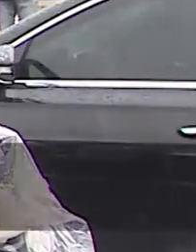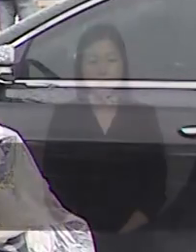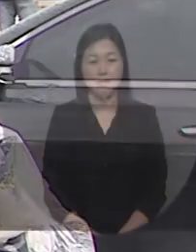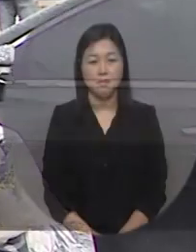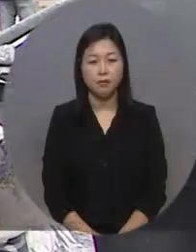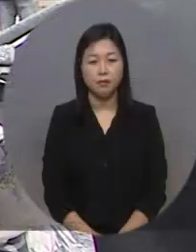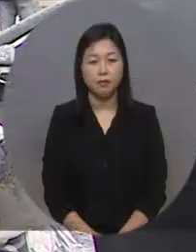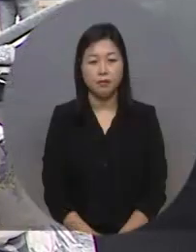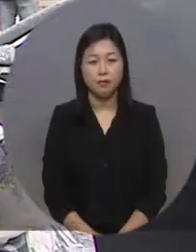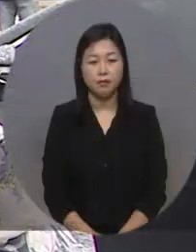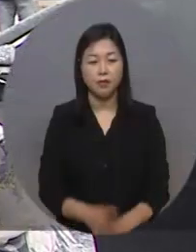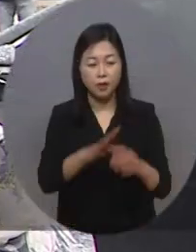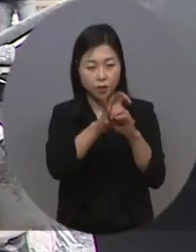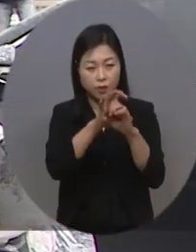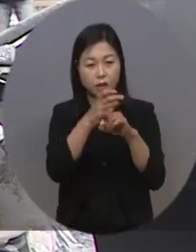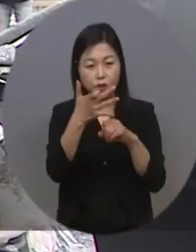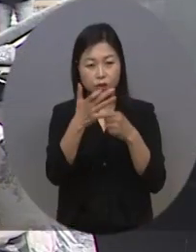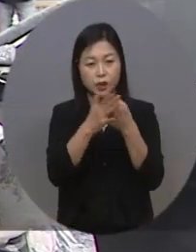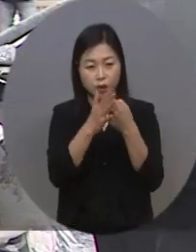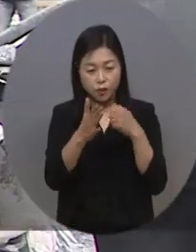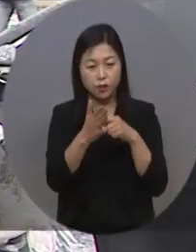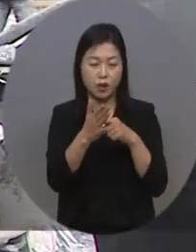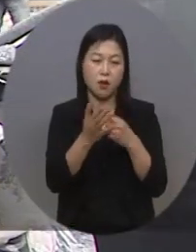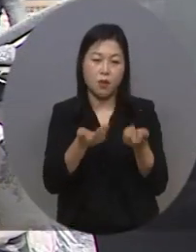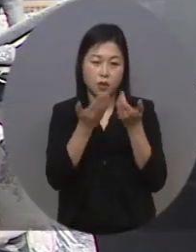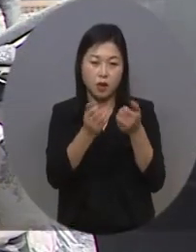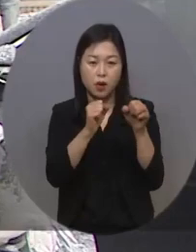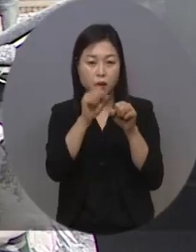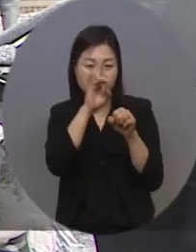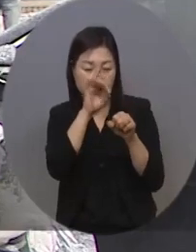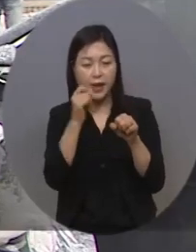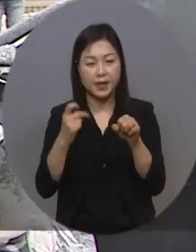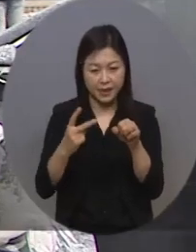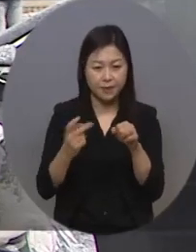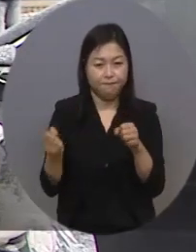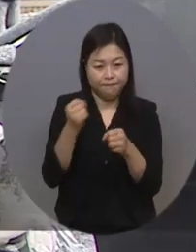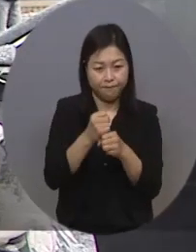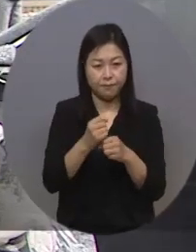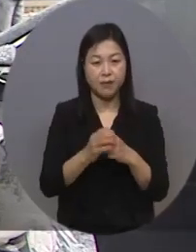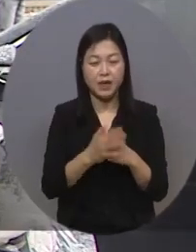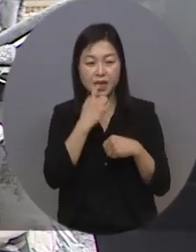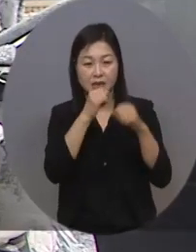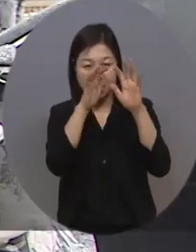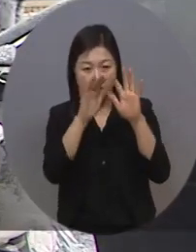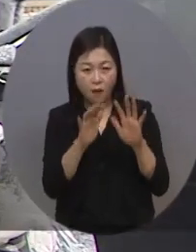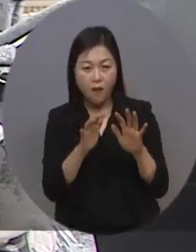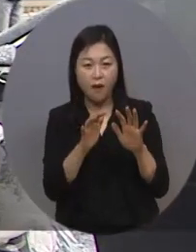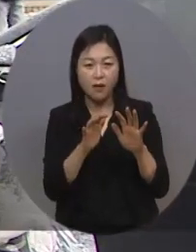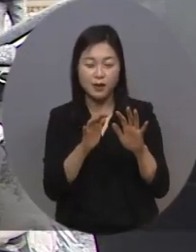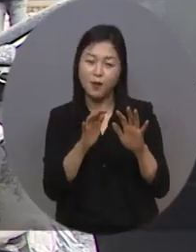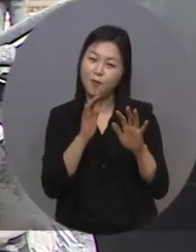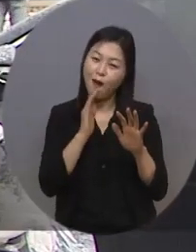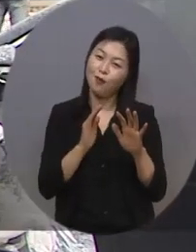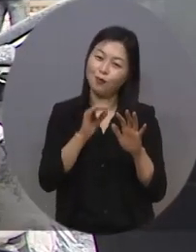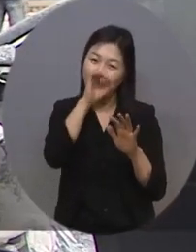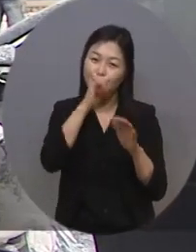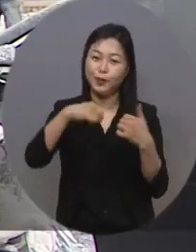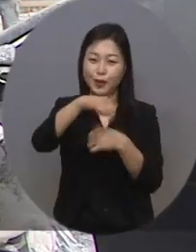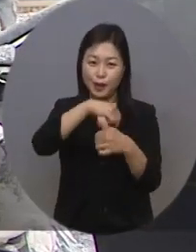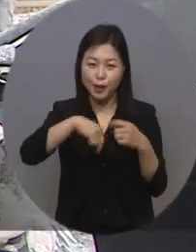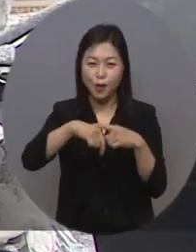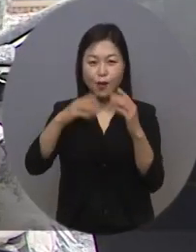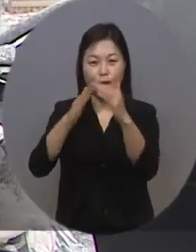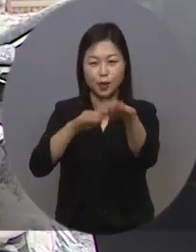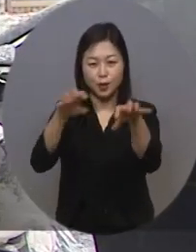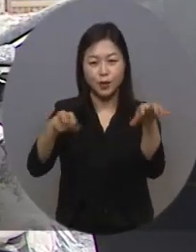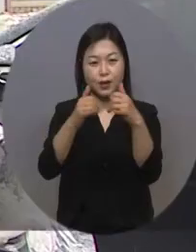코로나 시국 때문에 몇 년 동안 못 하다가 다시 하게 됐는데 이렇게 눈도 내리고 굉장히 로맨틱한 분위기에서